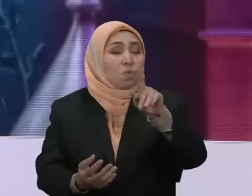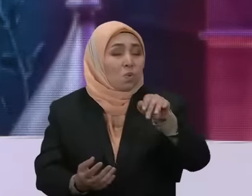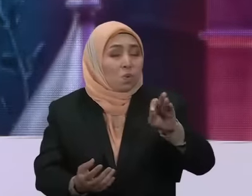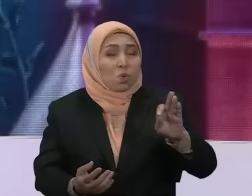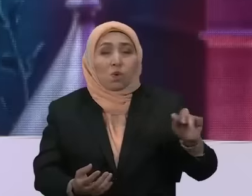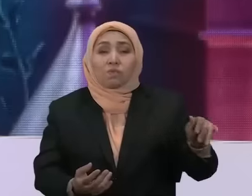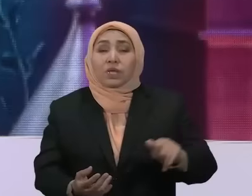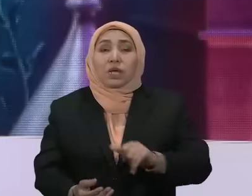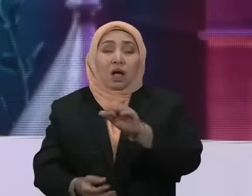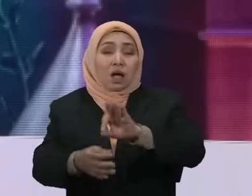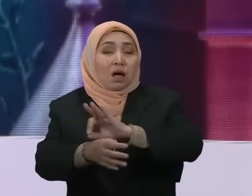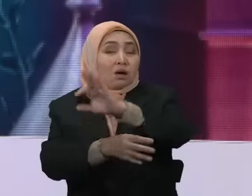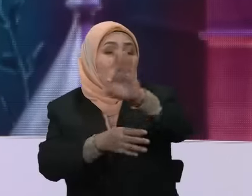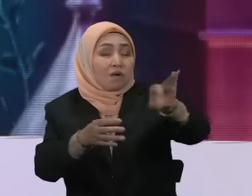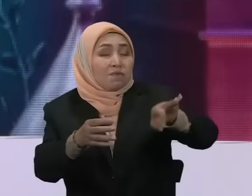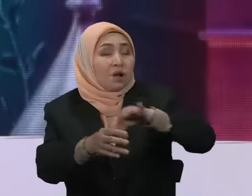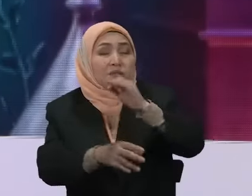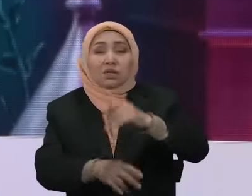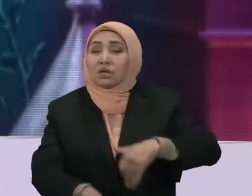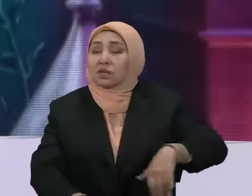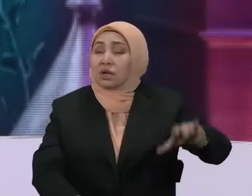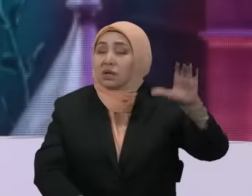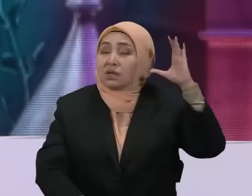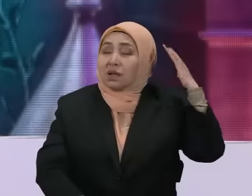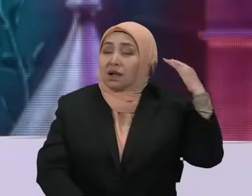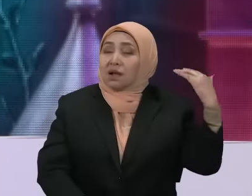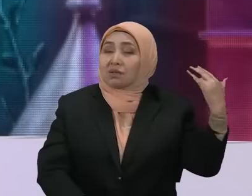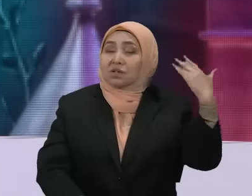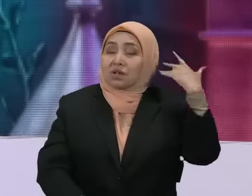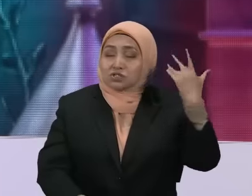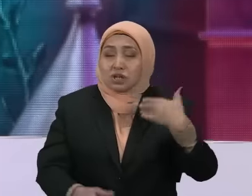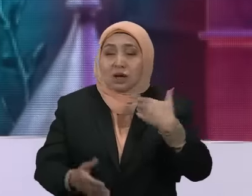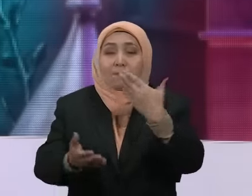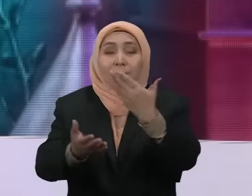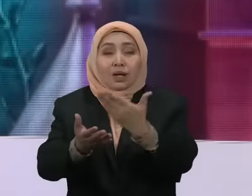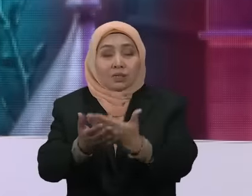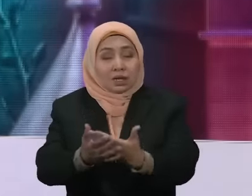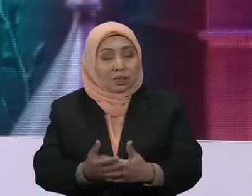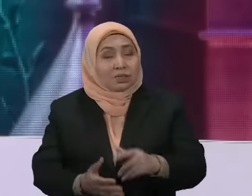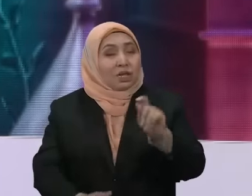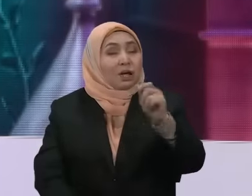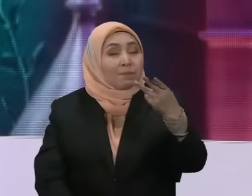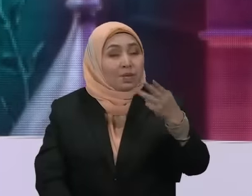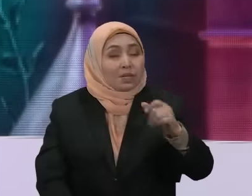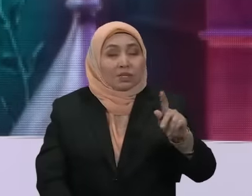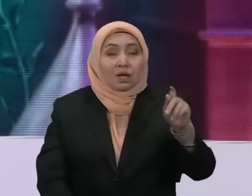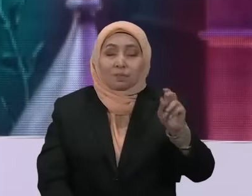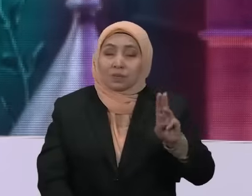Arafah. Terdengar sayup sampai tahmid, tazkir dan